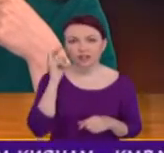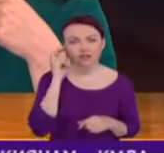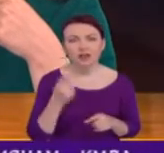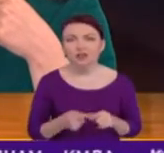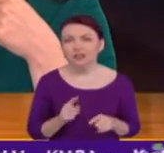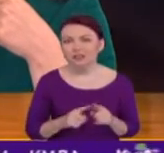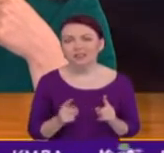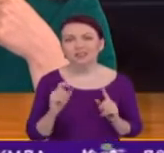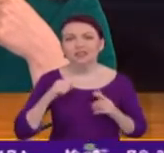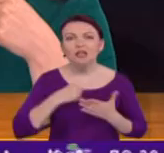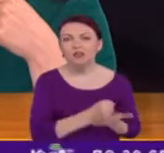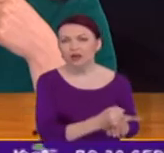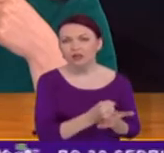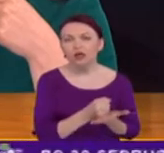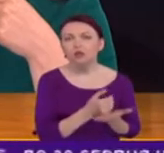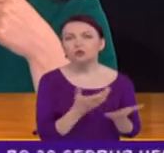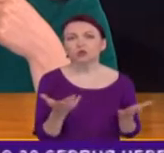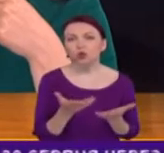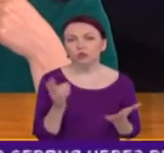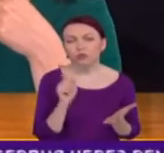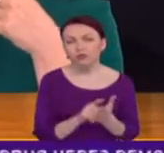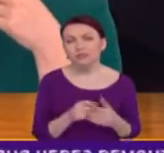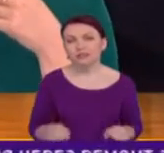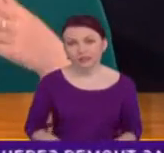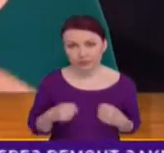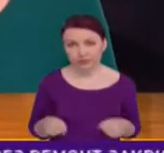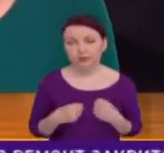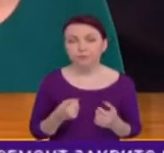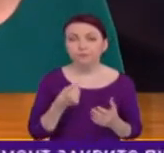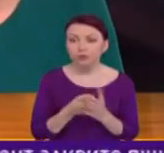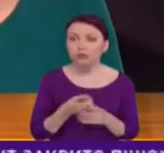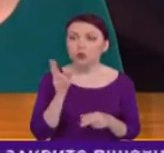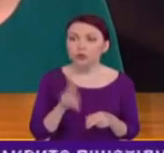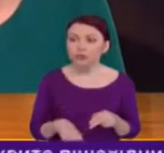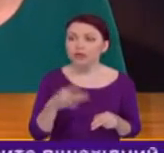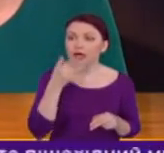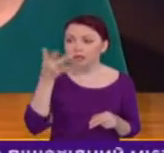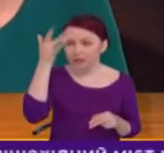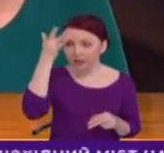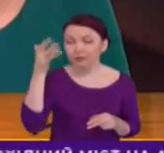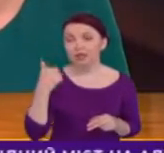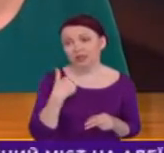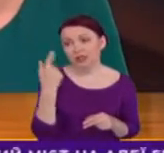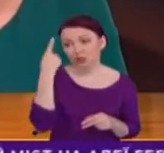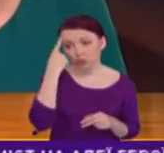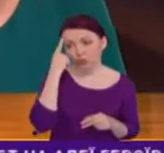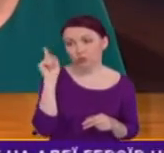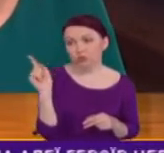дійсно стандарт, до чого ми повинні всі стриматися. Тобто до кінця літа вже? До кінця літа, я думаю, що